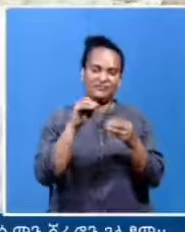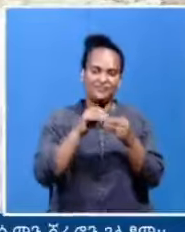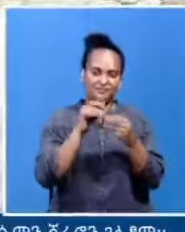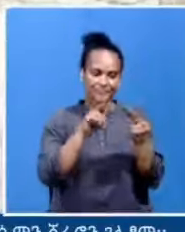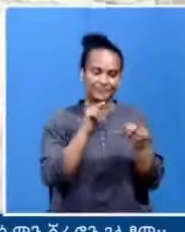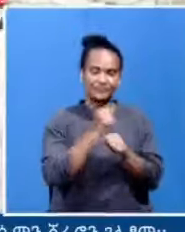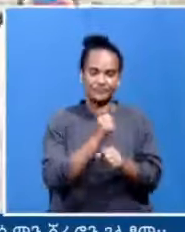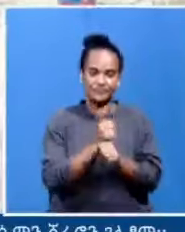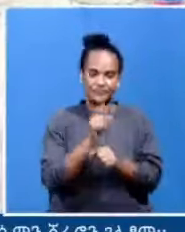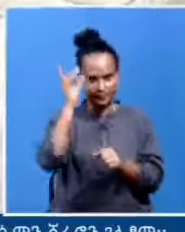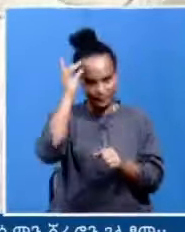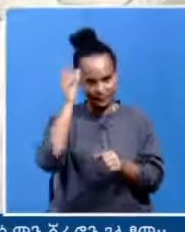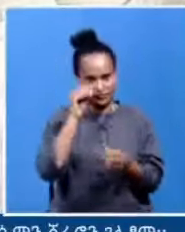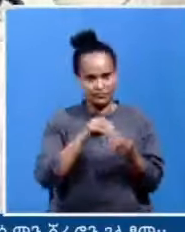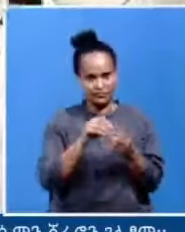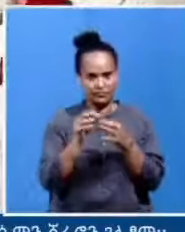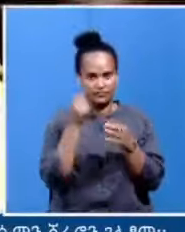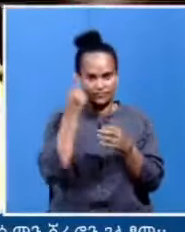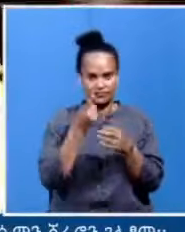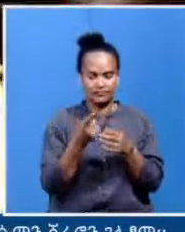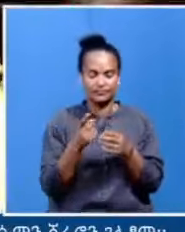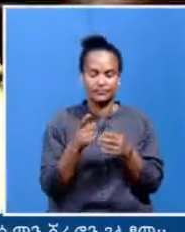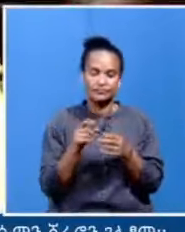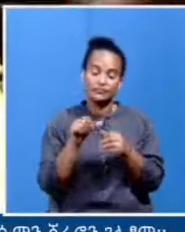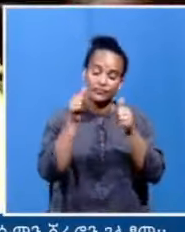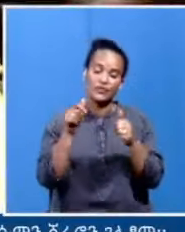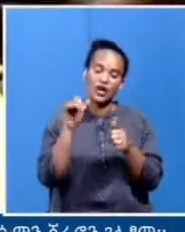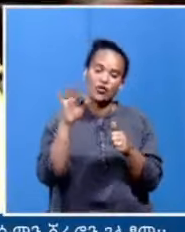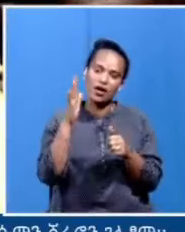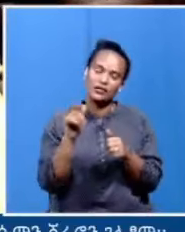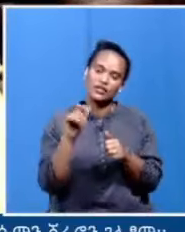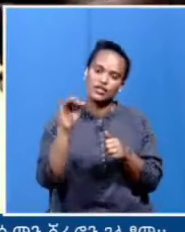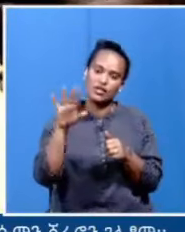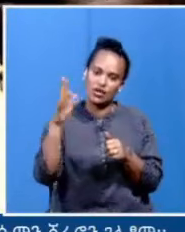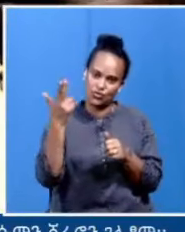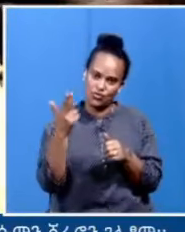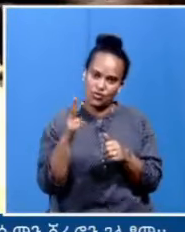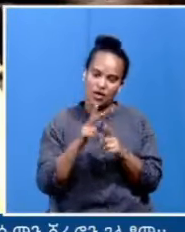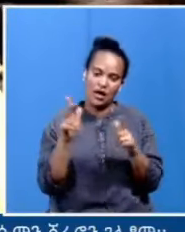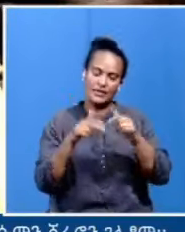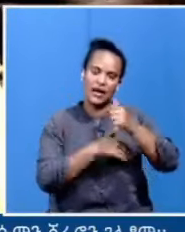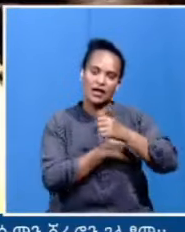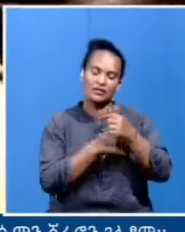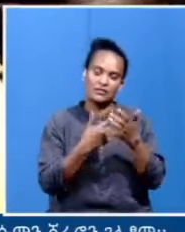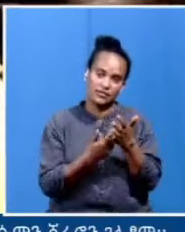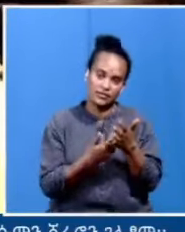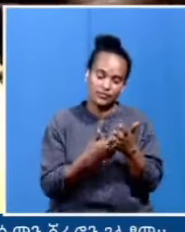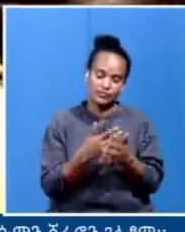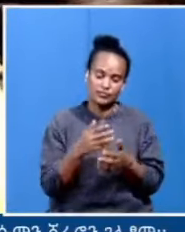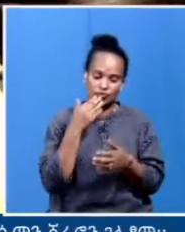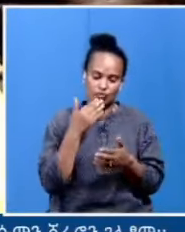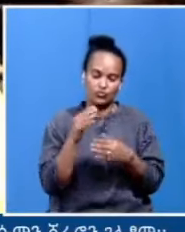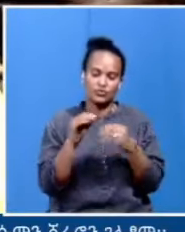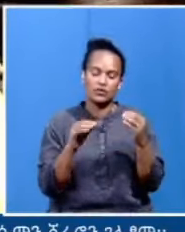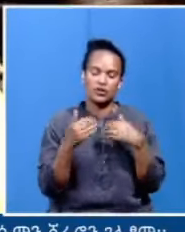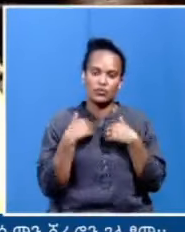ተዋሂቦ ከም ስራሕ ኪሮስ ሓድሽ ወሲኾም የርድኡ። እቲ ኣክሱም፣ ኣጉላዕ፣ ሸራሮ፣ ኣብይ ዓዲ እዚኣተን ፅቡቅ ምንቅስቃስ ዘለዎን